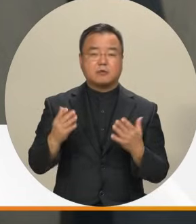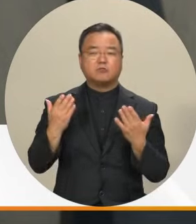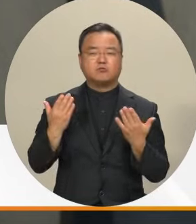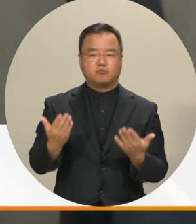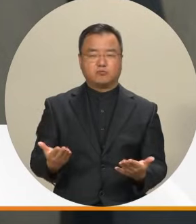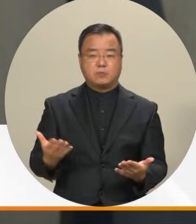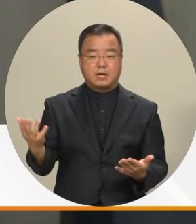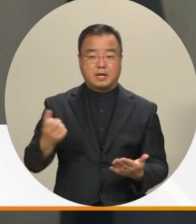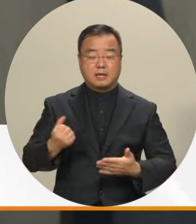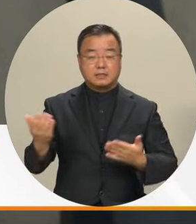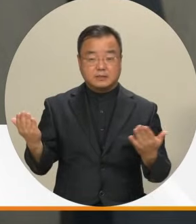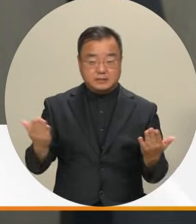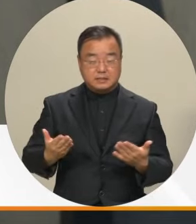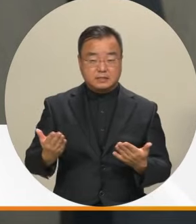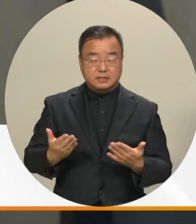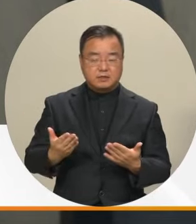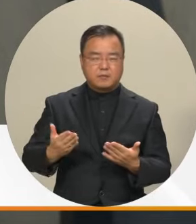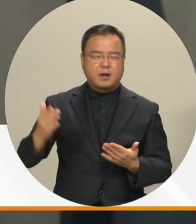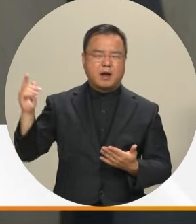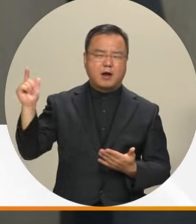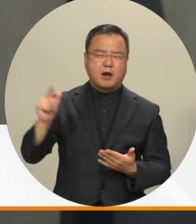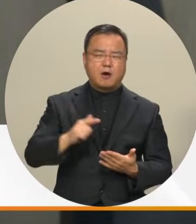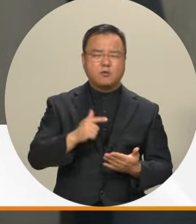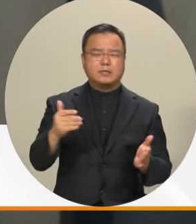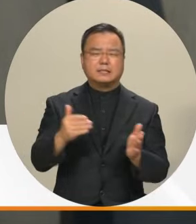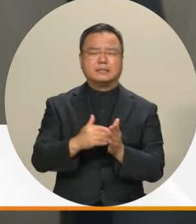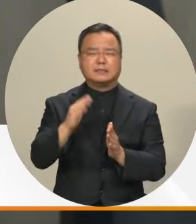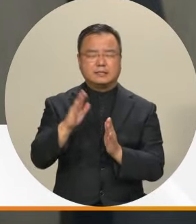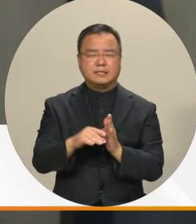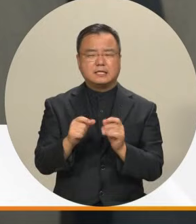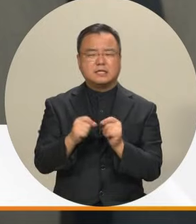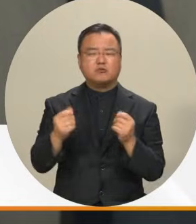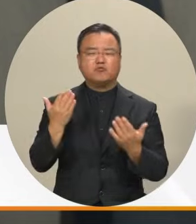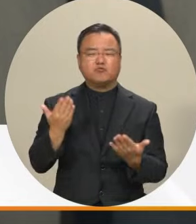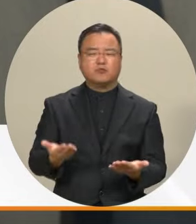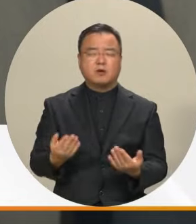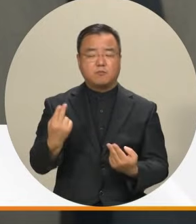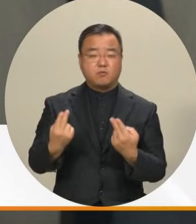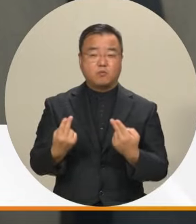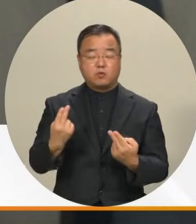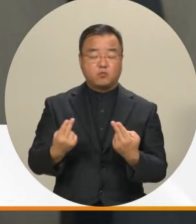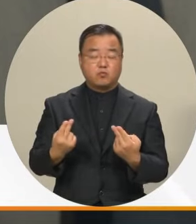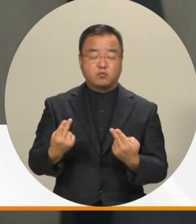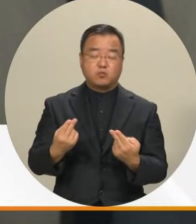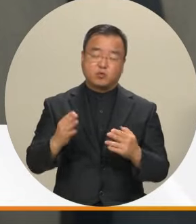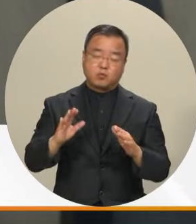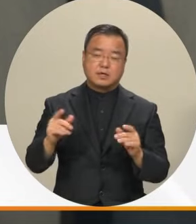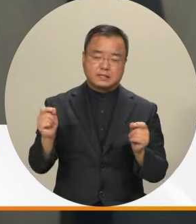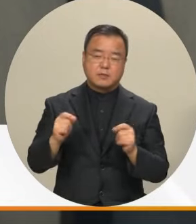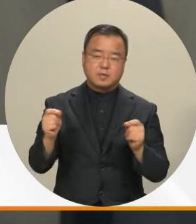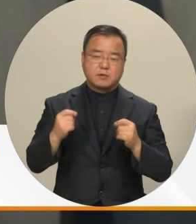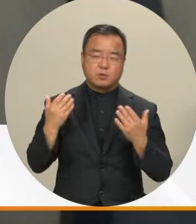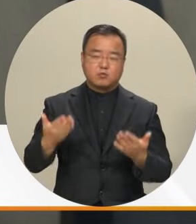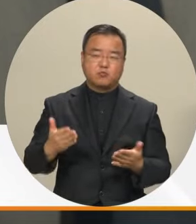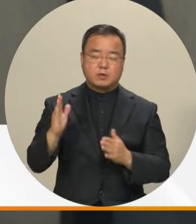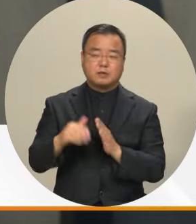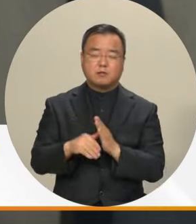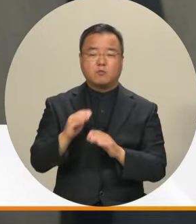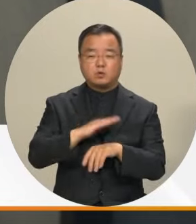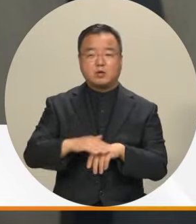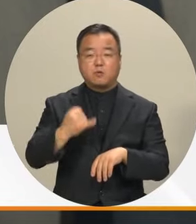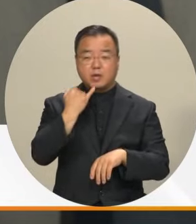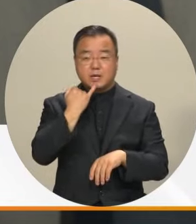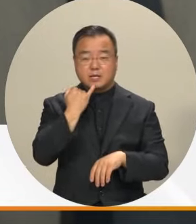휴가 이상에 하루를 끝날 때 오늘 힘들었지만 그런 데로 잘 살았어 이런 느낌을 주면서